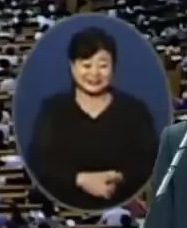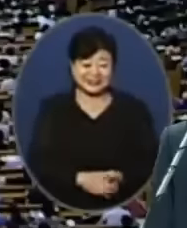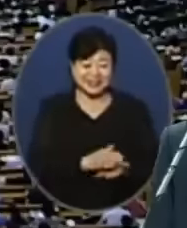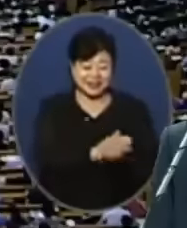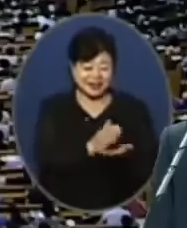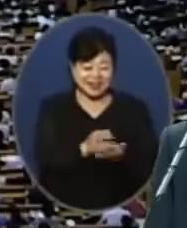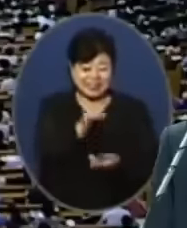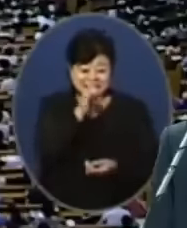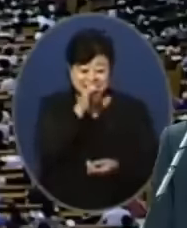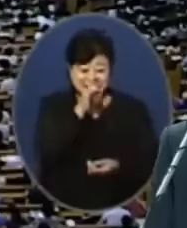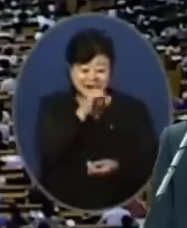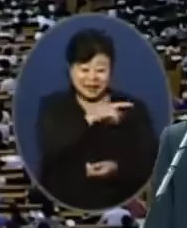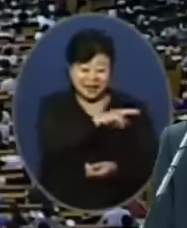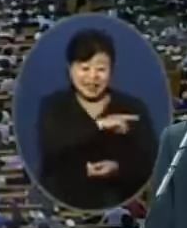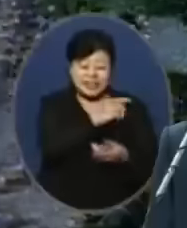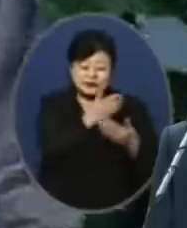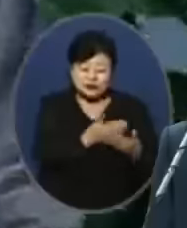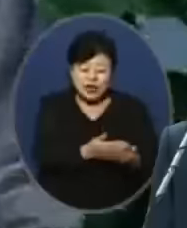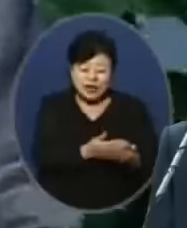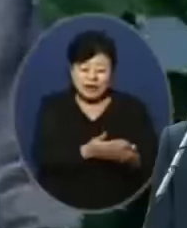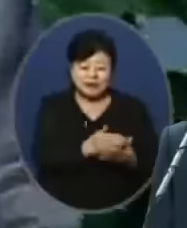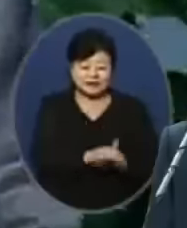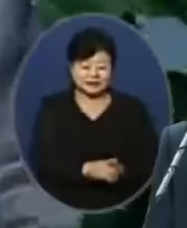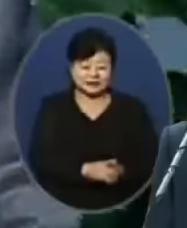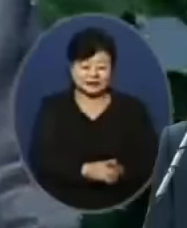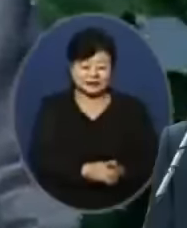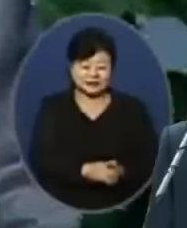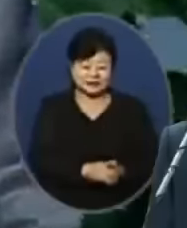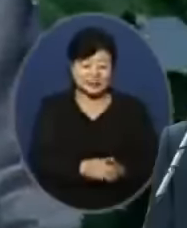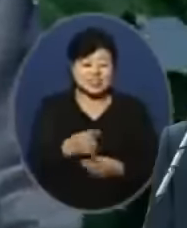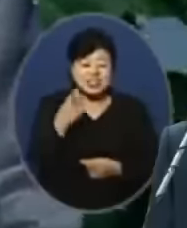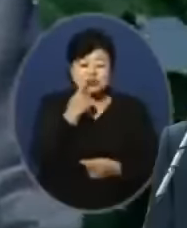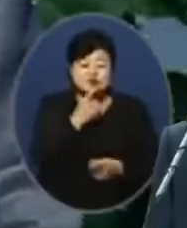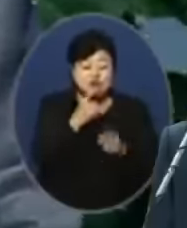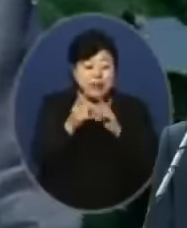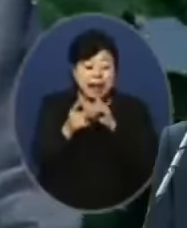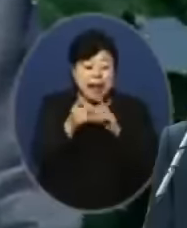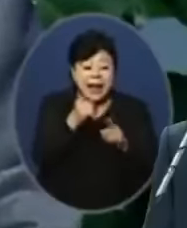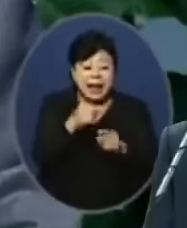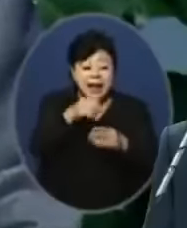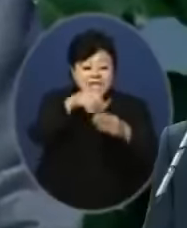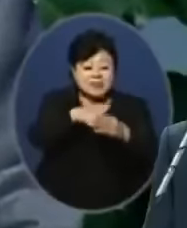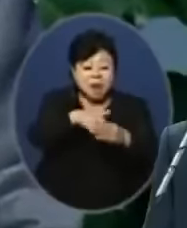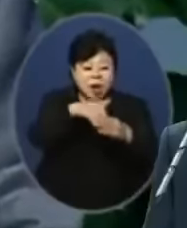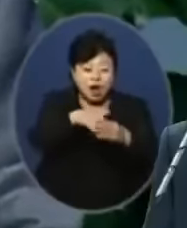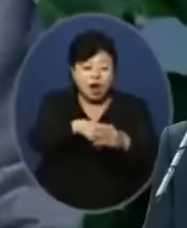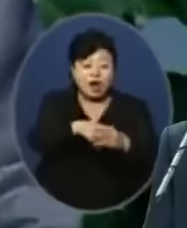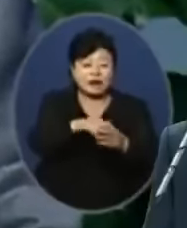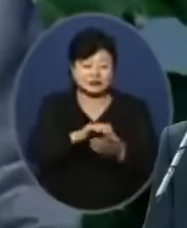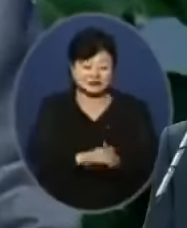여러 가지가 있지만 가장 중요한 것은 입술의 말로 심으고